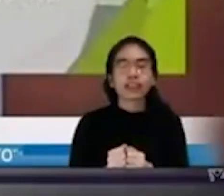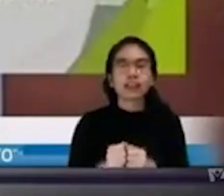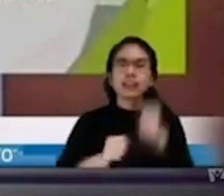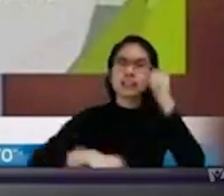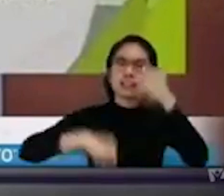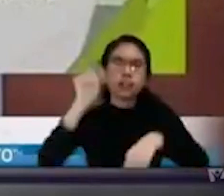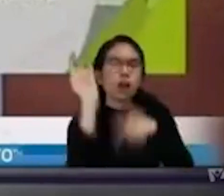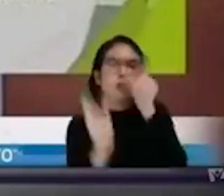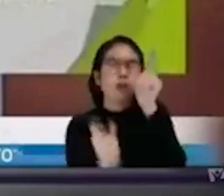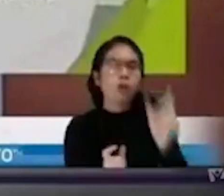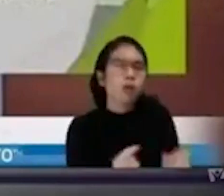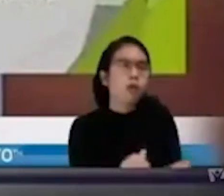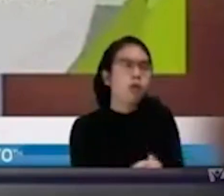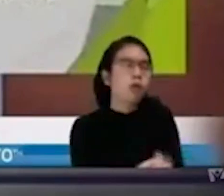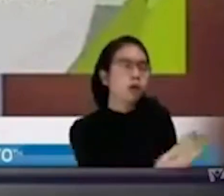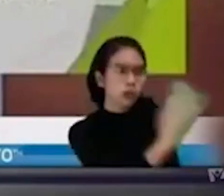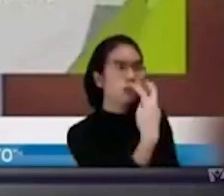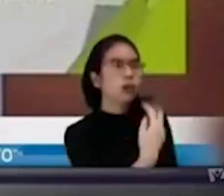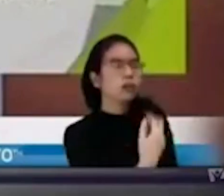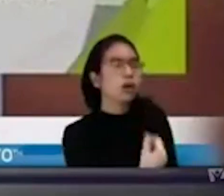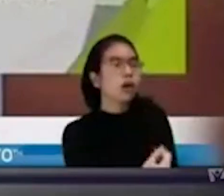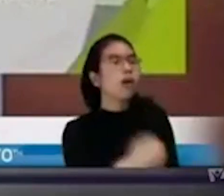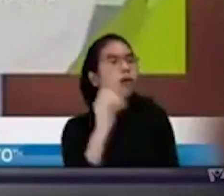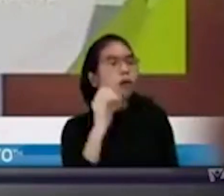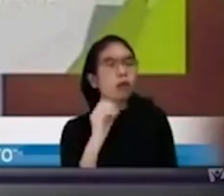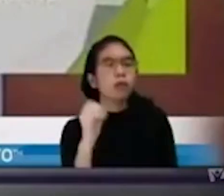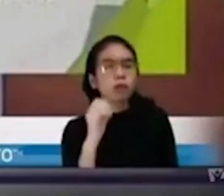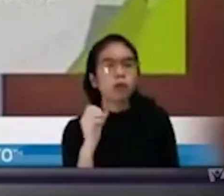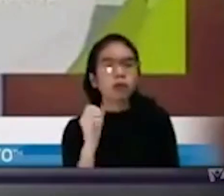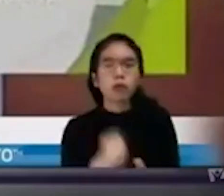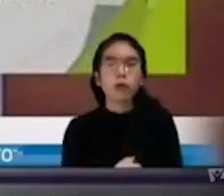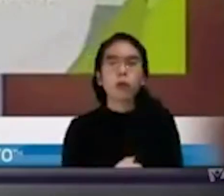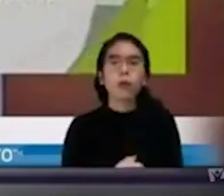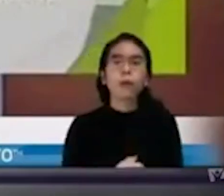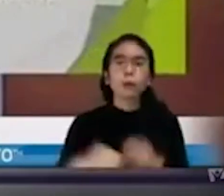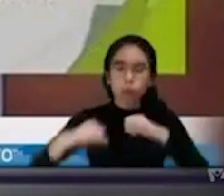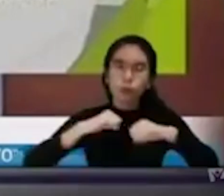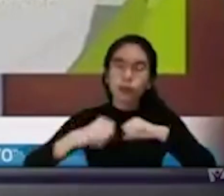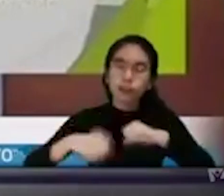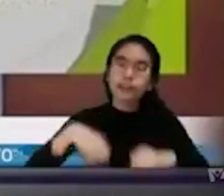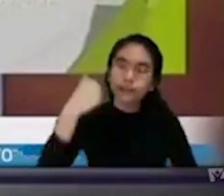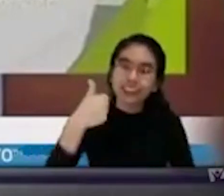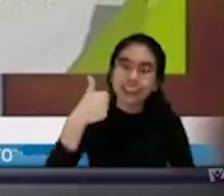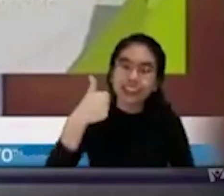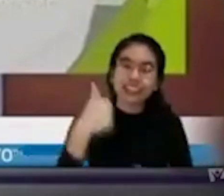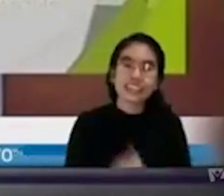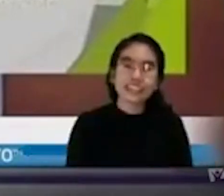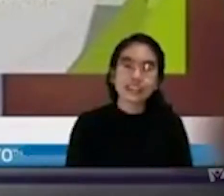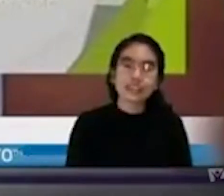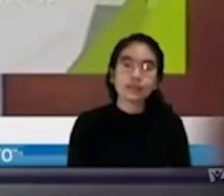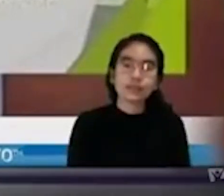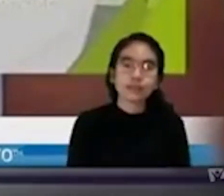mereka memuliakan Bapamu yang di sorga. Rumah sakit Advent Bandung berdiri